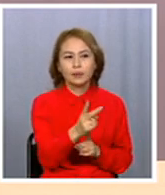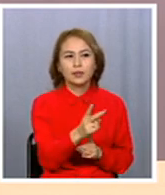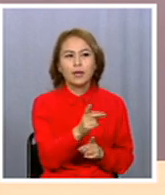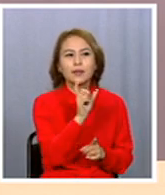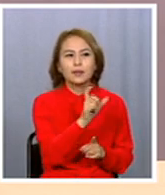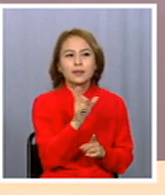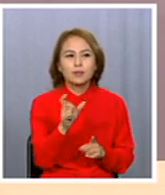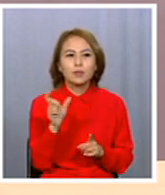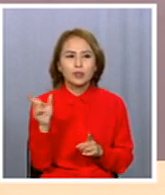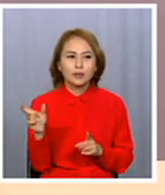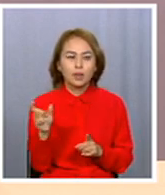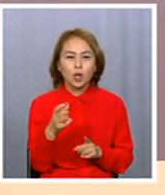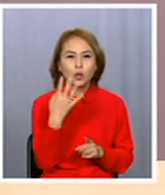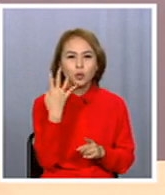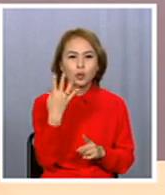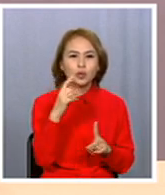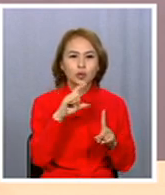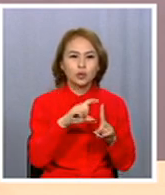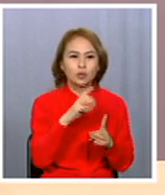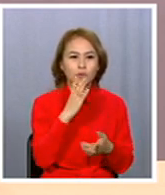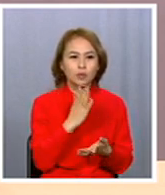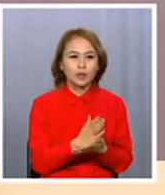Сызбада 4 сөз берілген.